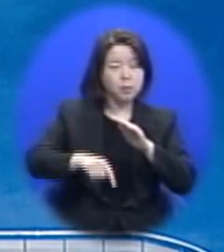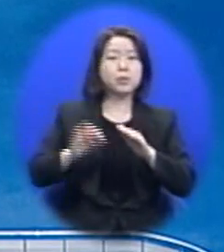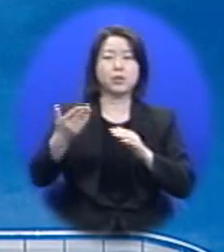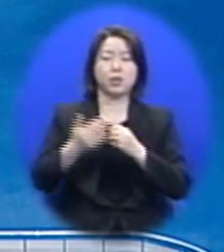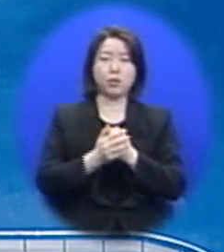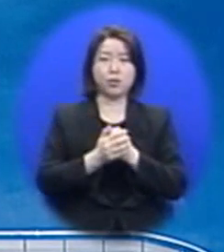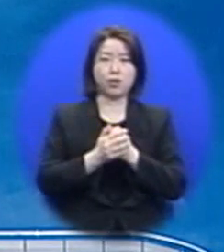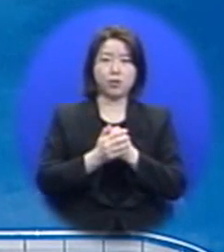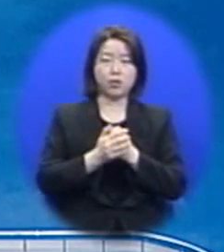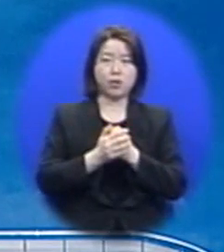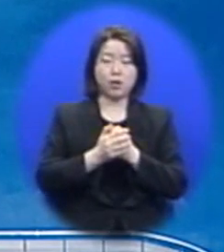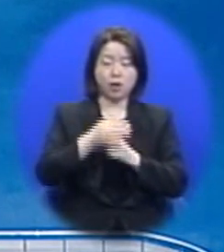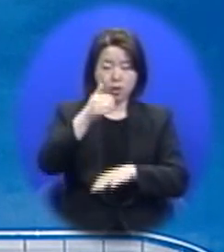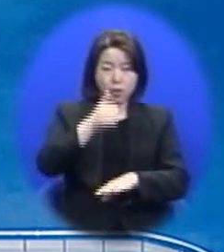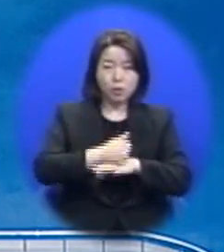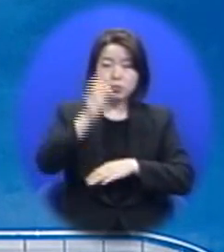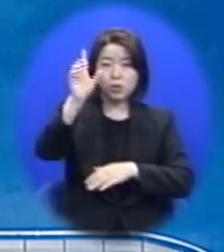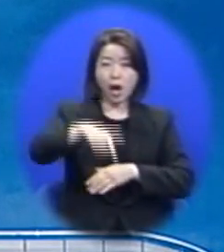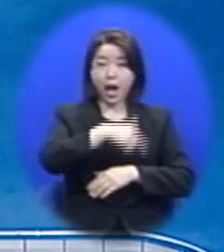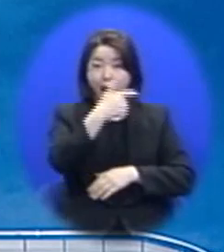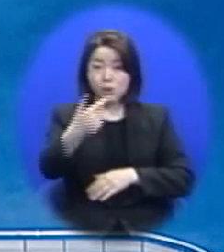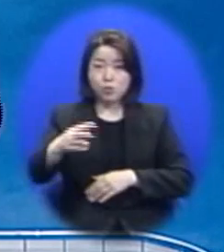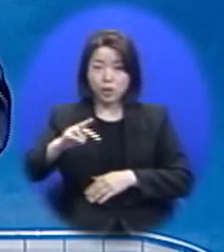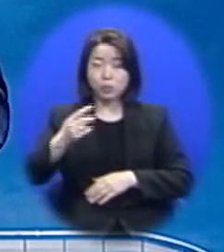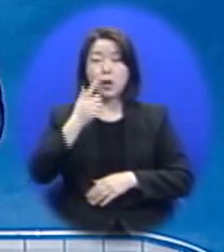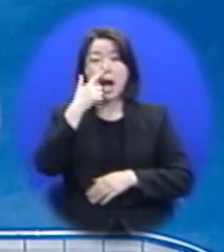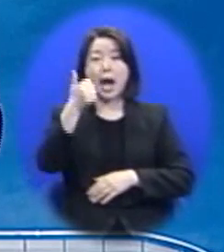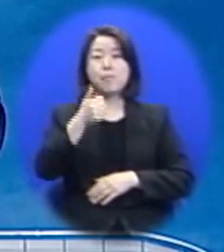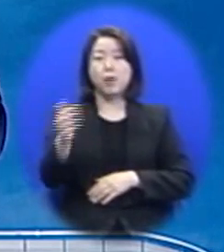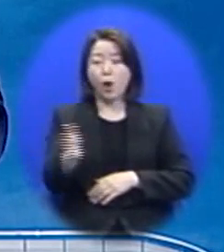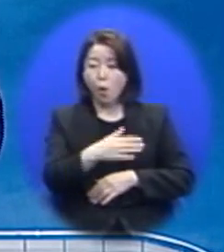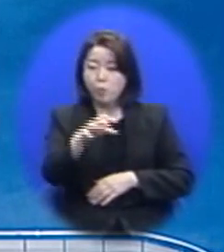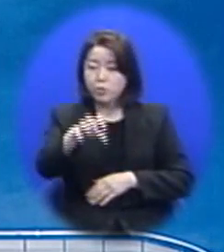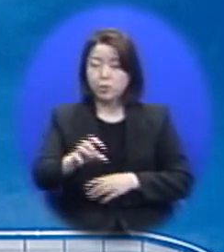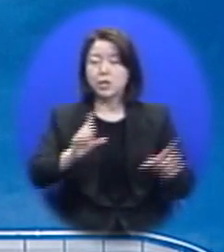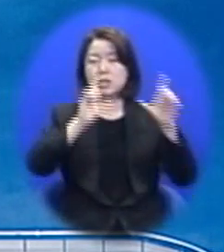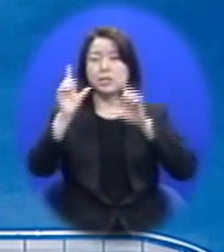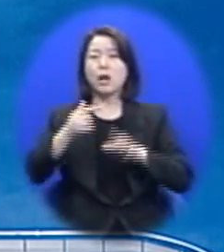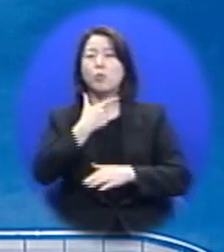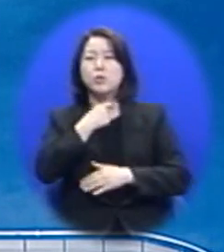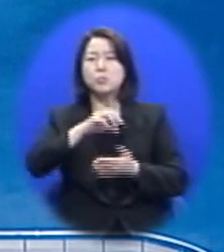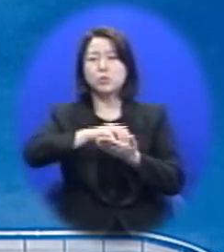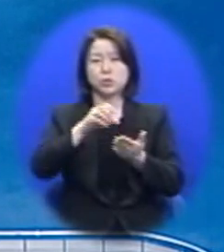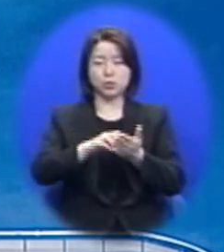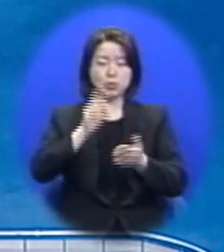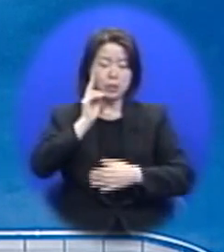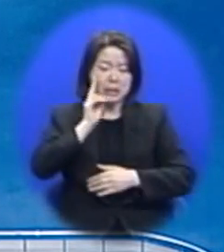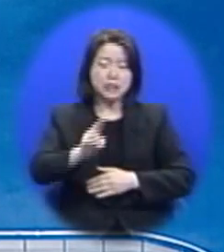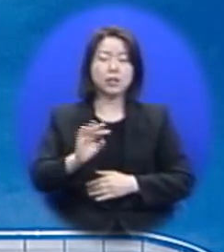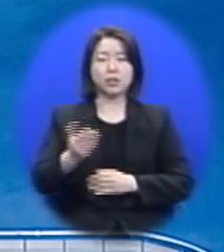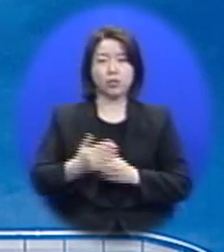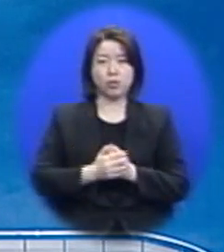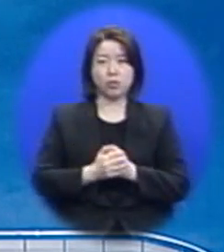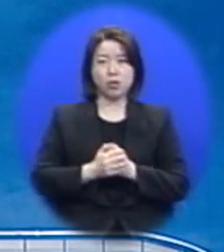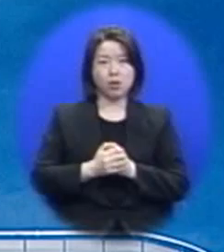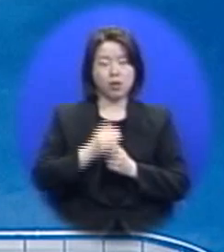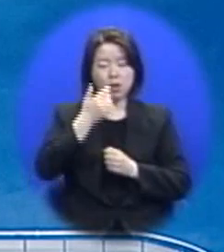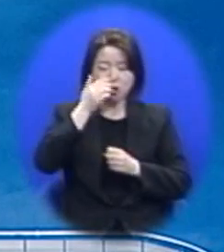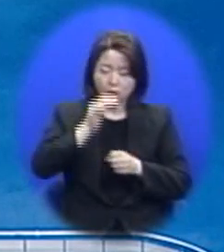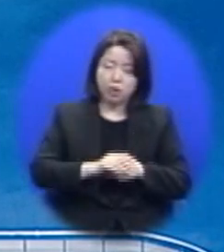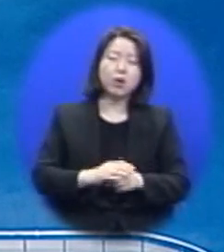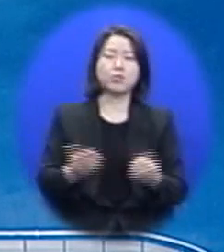아빠가 없는 곳에서 좀 지내보고 싶을 정도로 그렇게 심각해진 거예요. 기가